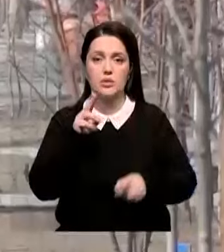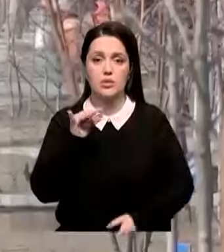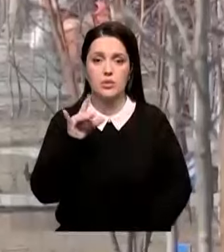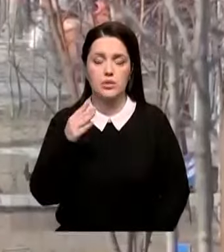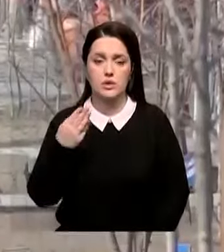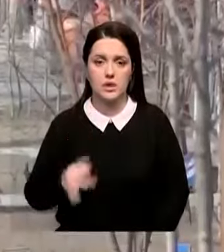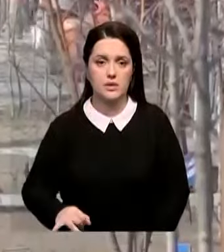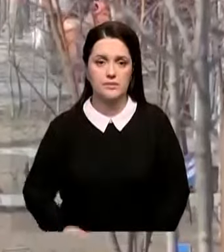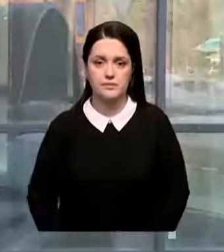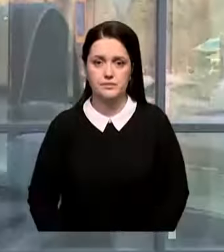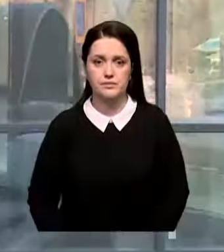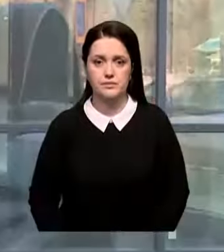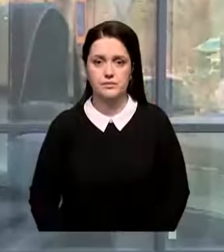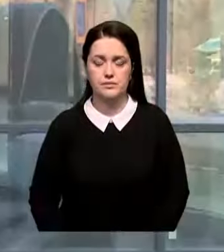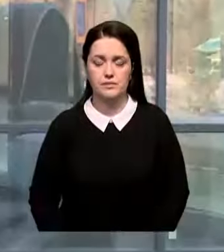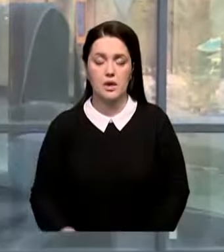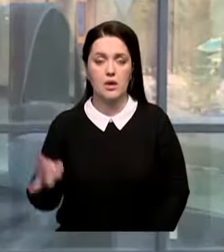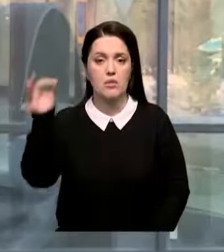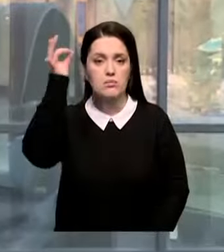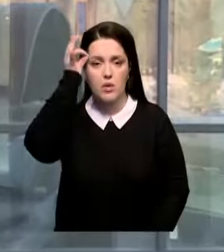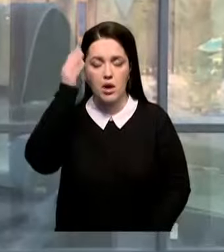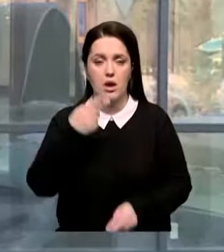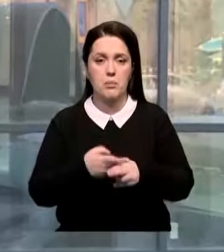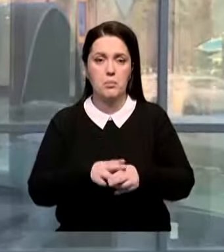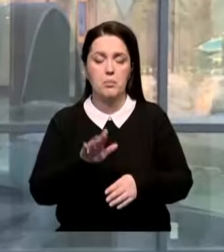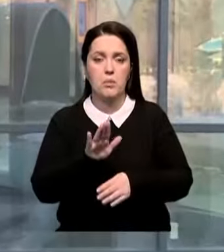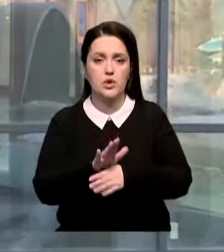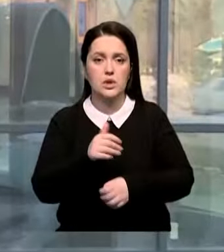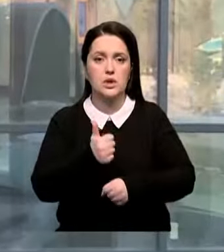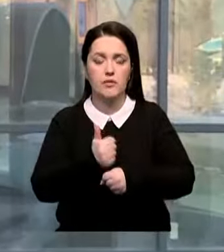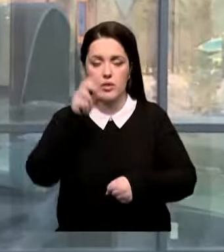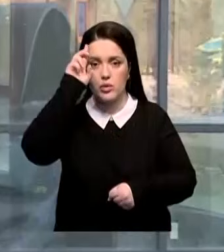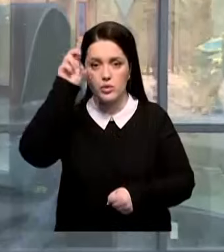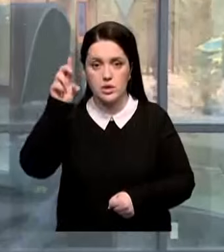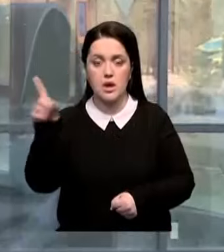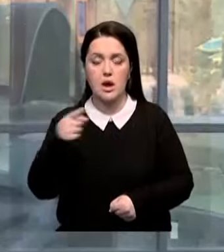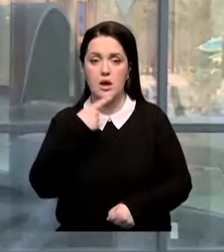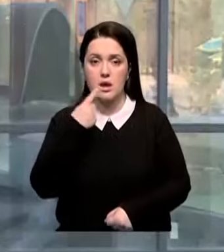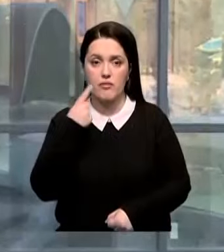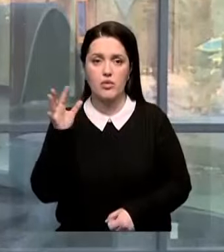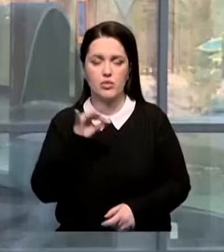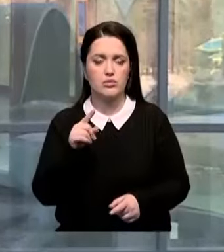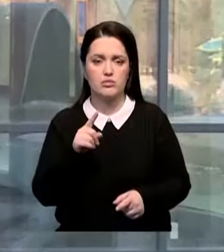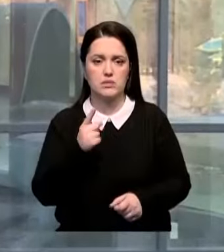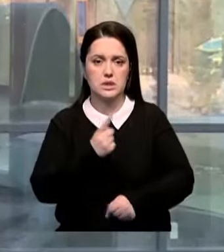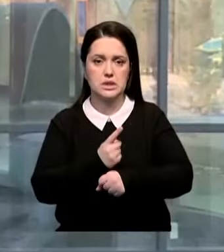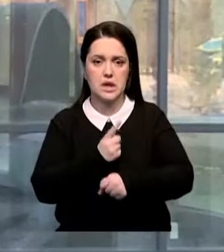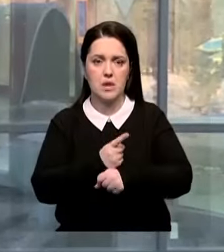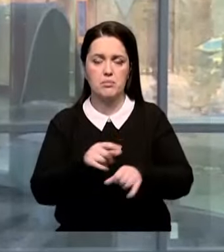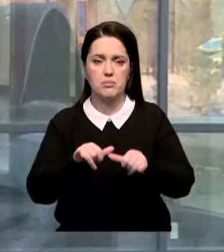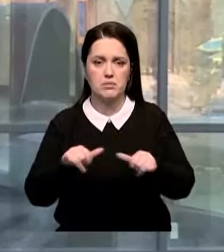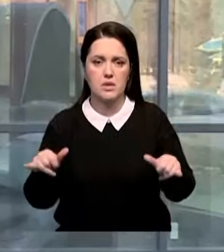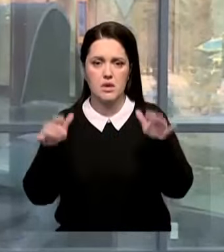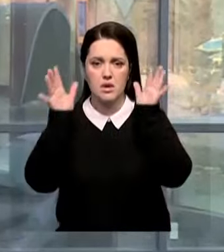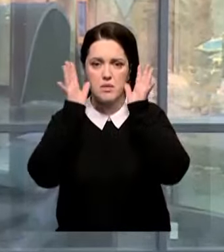Курултая. Здесь можно вспомнить и поручение главы государства Курултая, где он говорил о недопустимости распространения